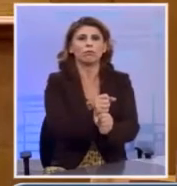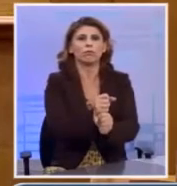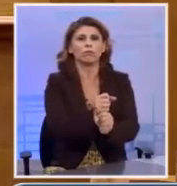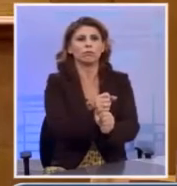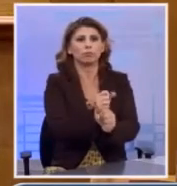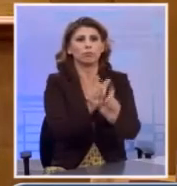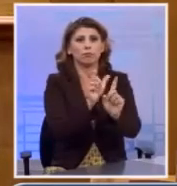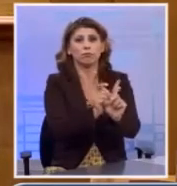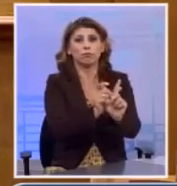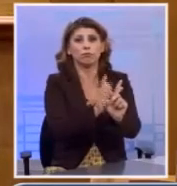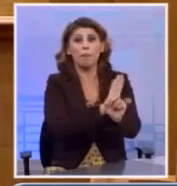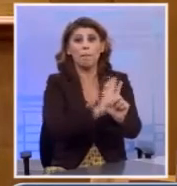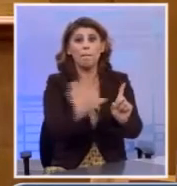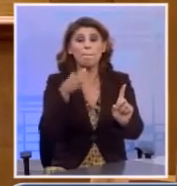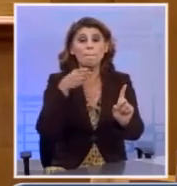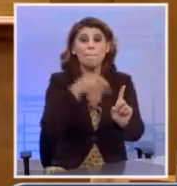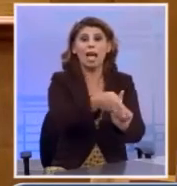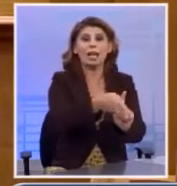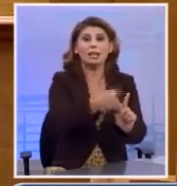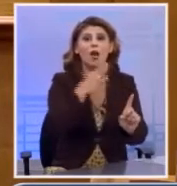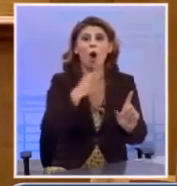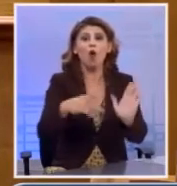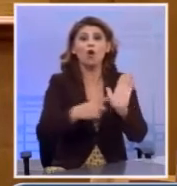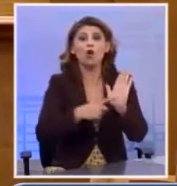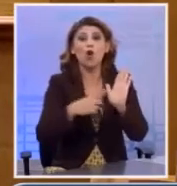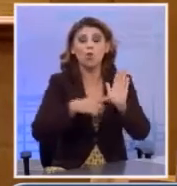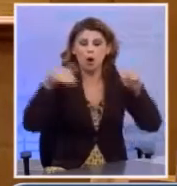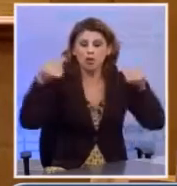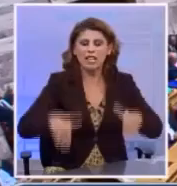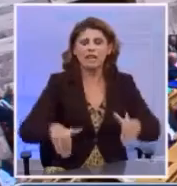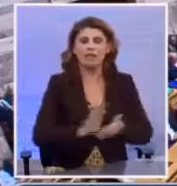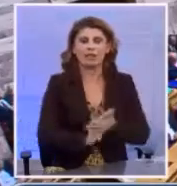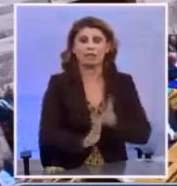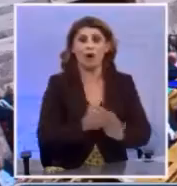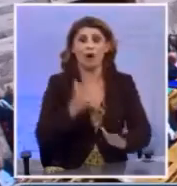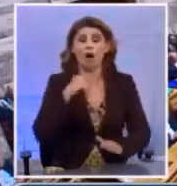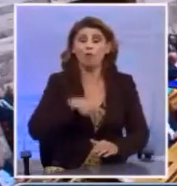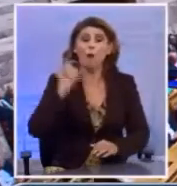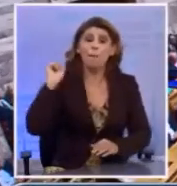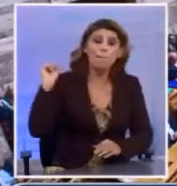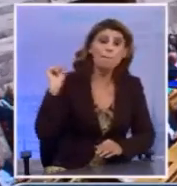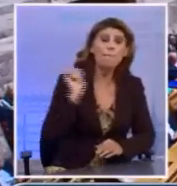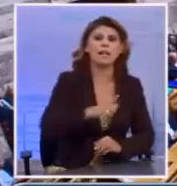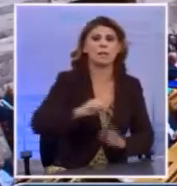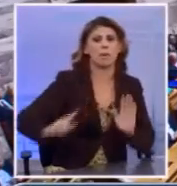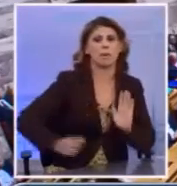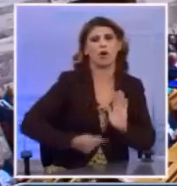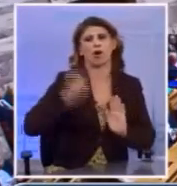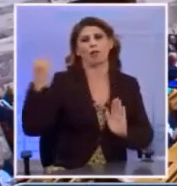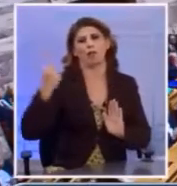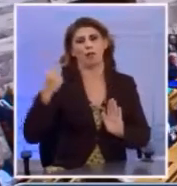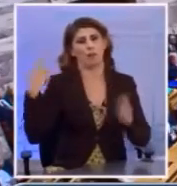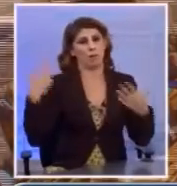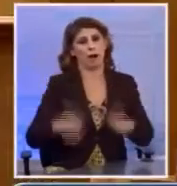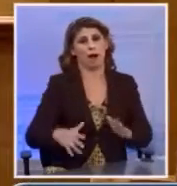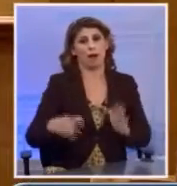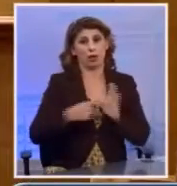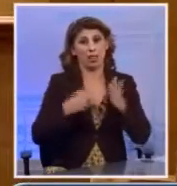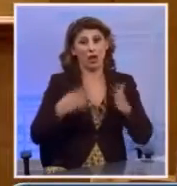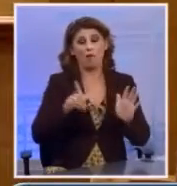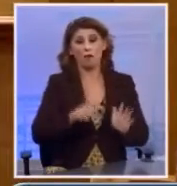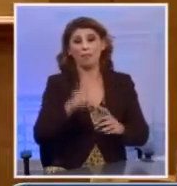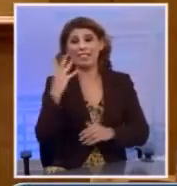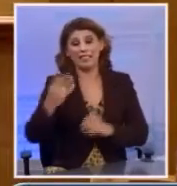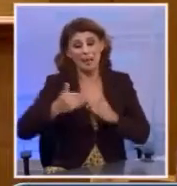νόμος. Και αυτό ήταν το μήνυμα που εδόθη επιτέλους για μια φορά από τη μεταπολίτευση και μετά, ότι εδώ τηρείται ο